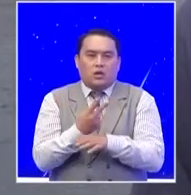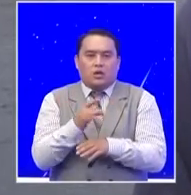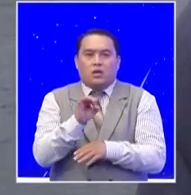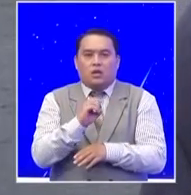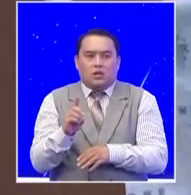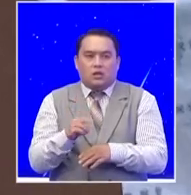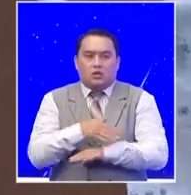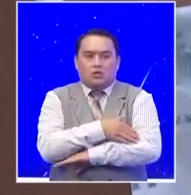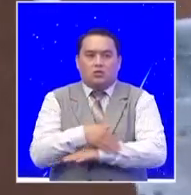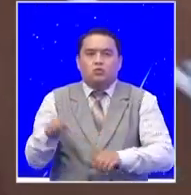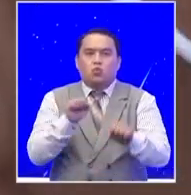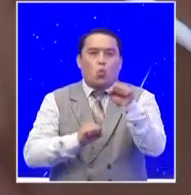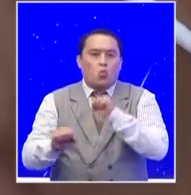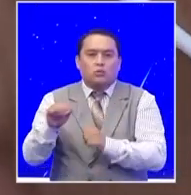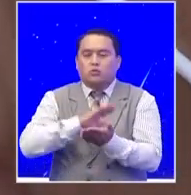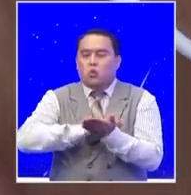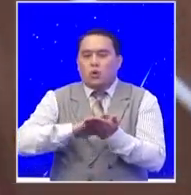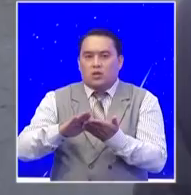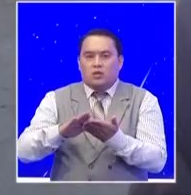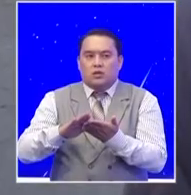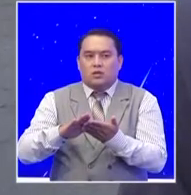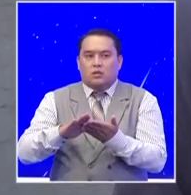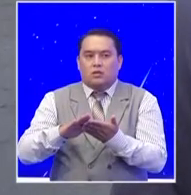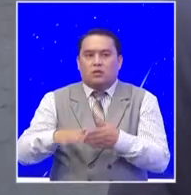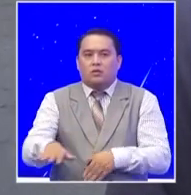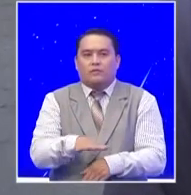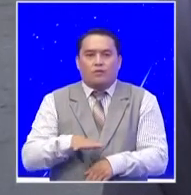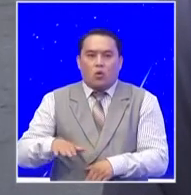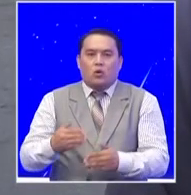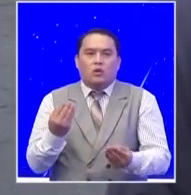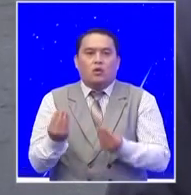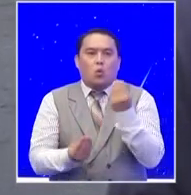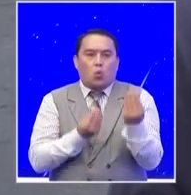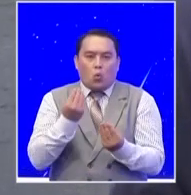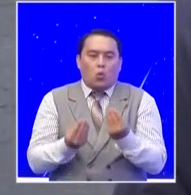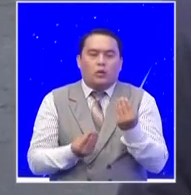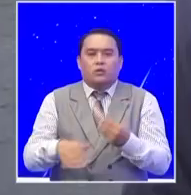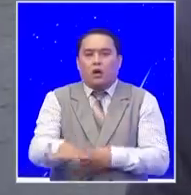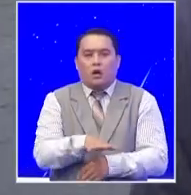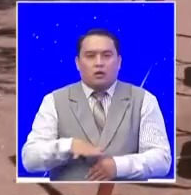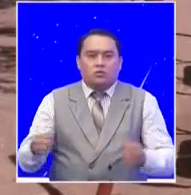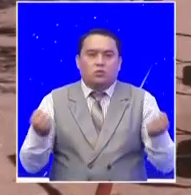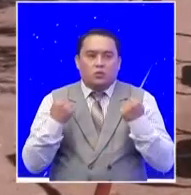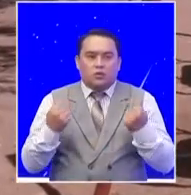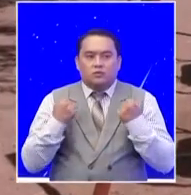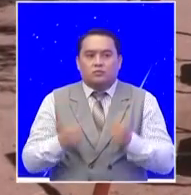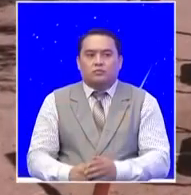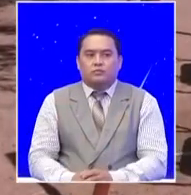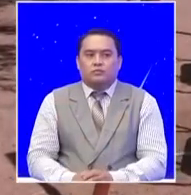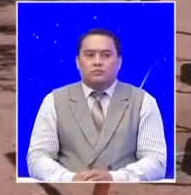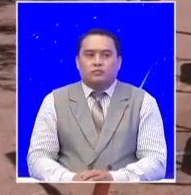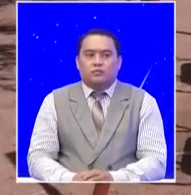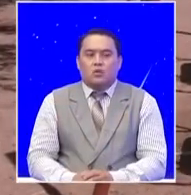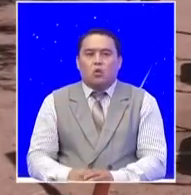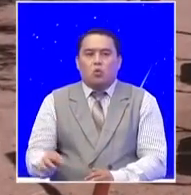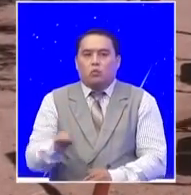жуылады көшелер. Обработка жасалып отқан дворлар, детские площадки, спортивные площадки. Санитарлық шаралар